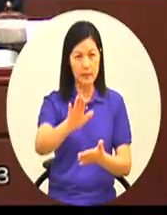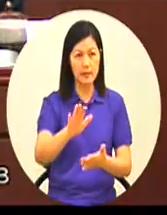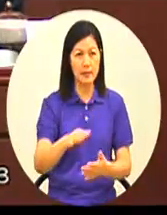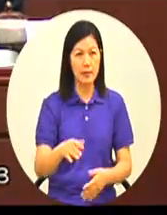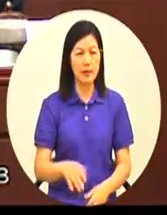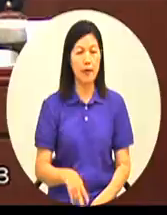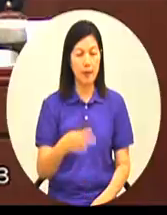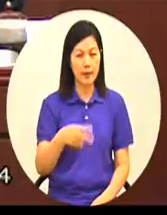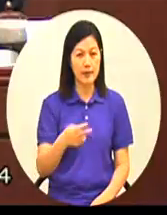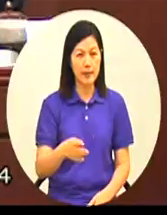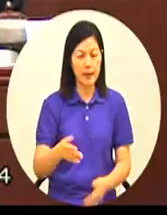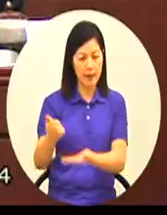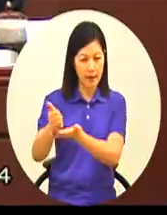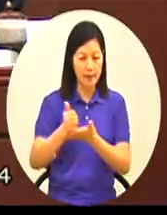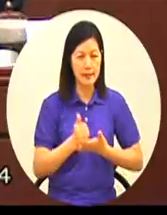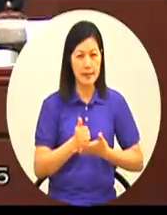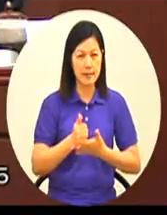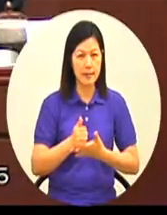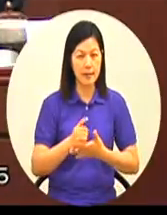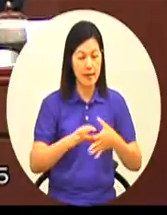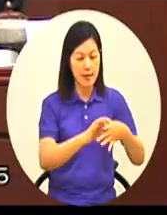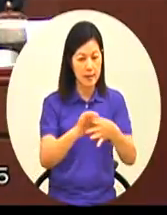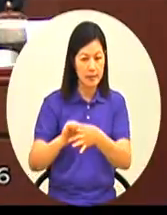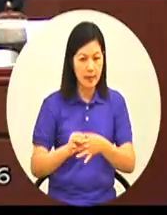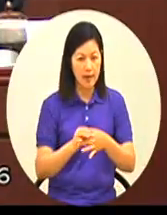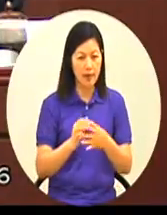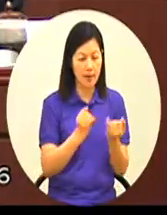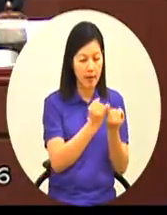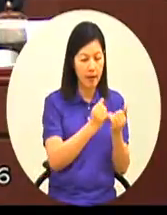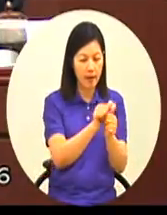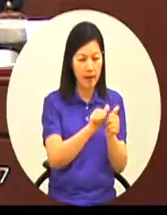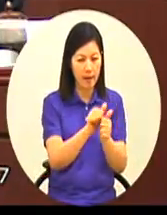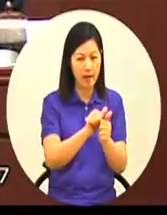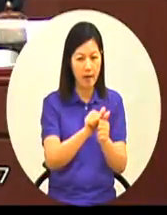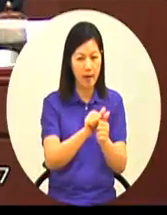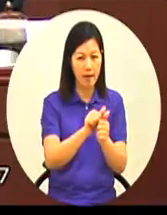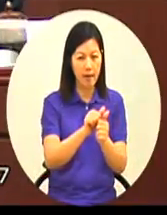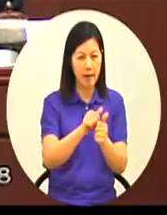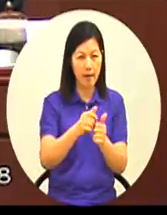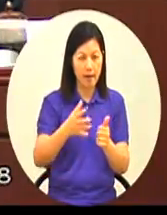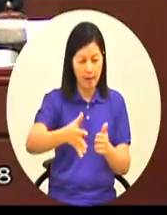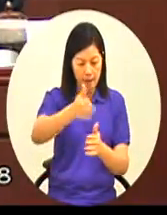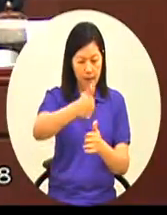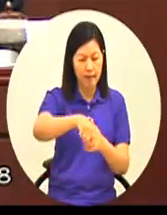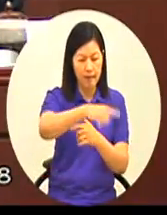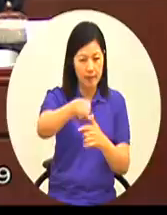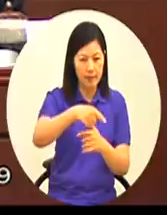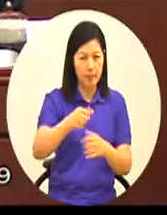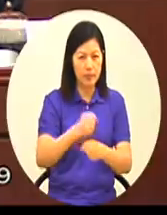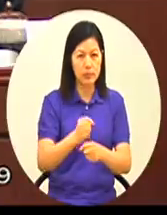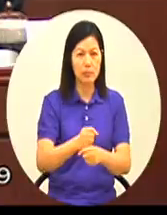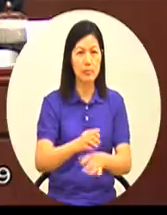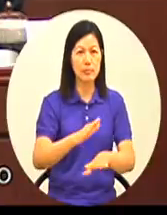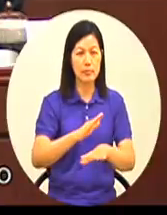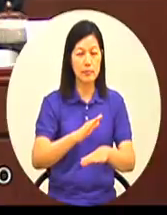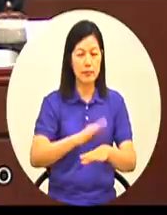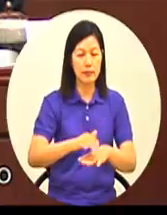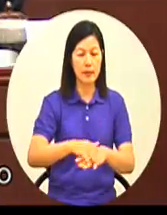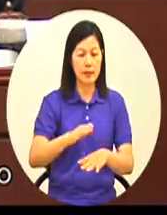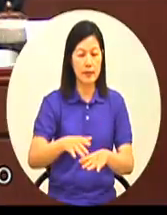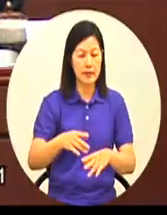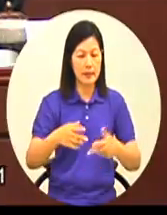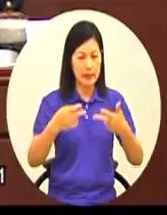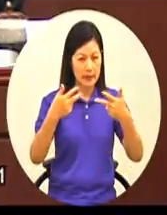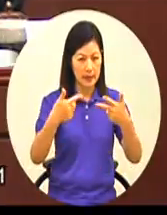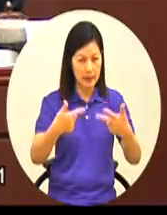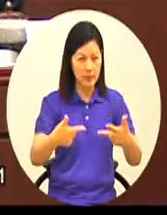还会再邀请我们的相关的同志团体，就是我们的这些领袖能够做出来。那这个礼拜六我们还有一个同志